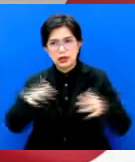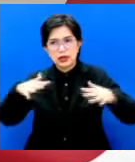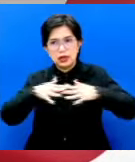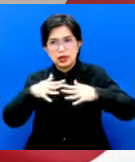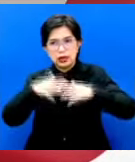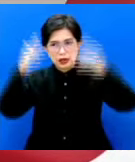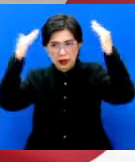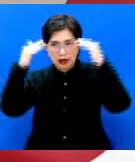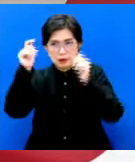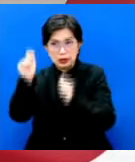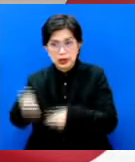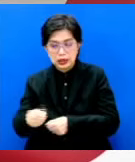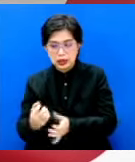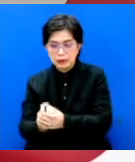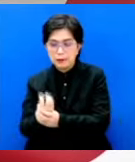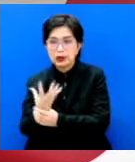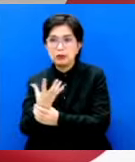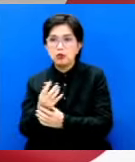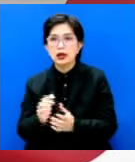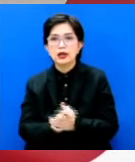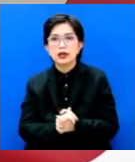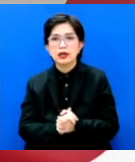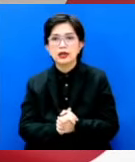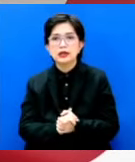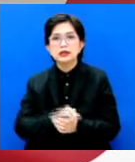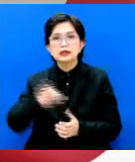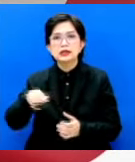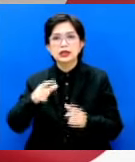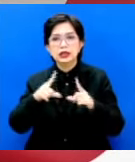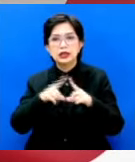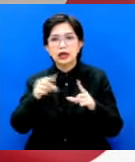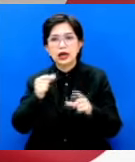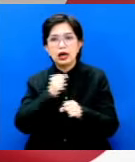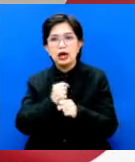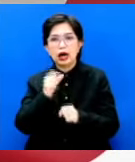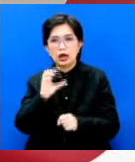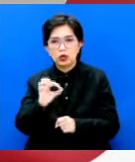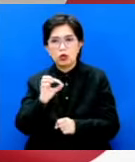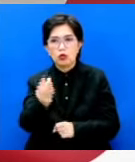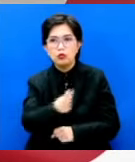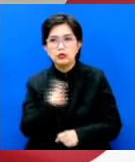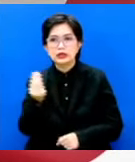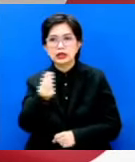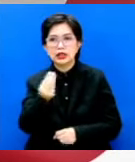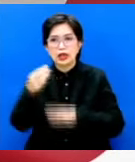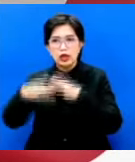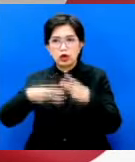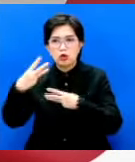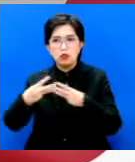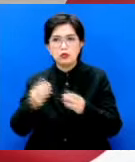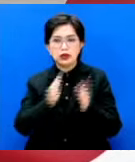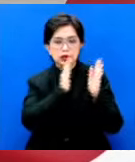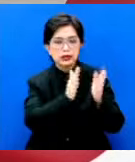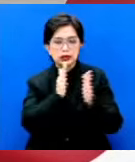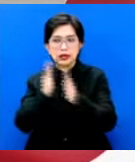atauperkebunan, agro-pertaniankita,agrowisatakita, agroindustrikita,kawasanagro-minapolitankita ,dankawasanagro-minapolitankita